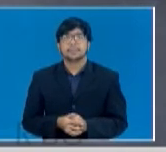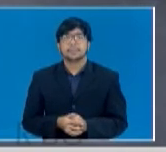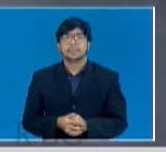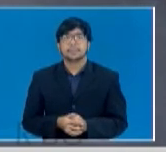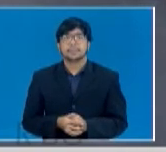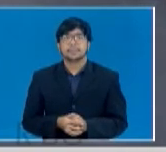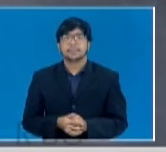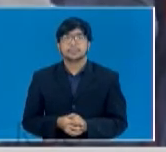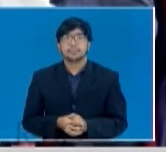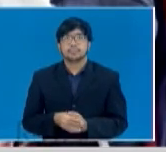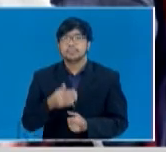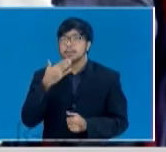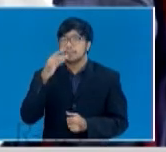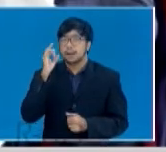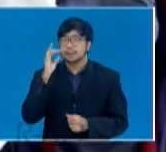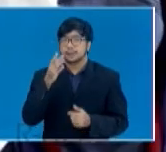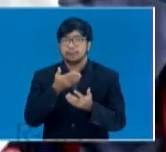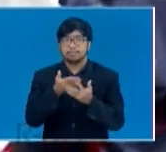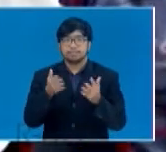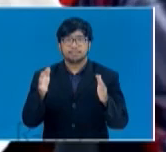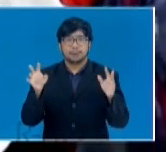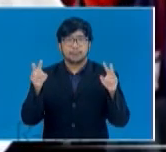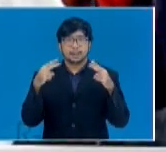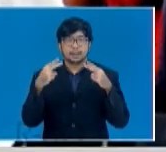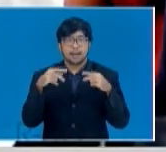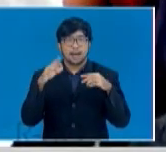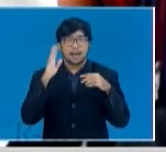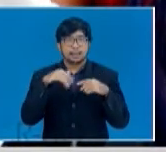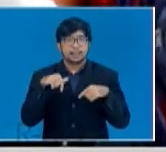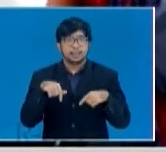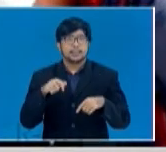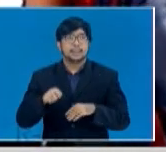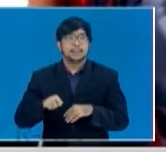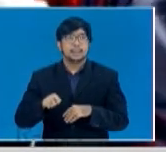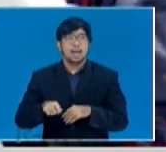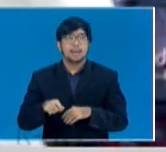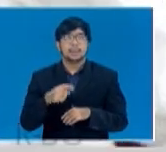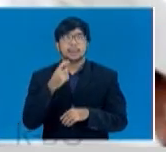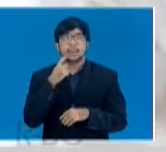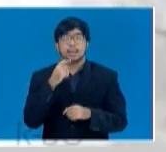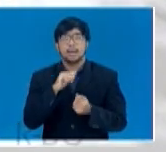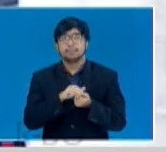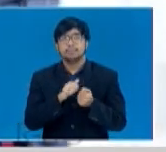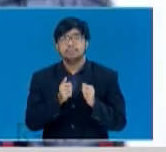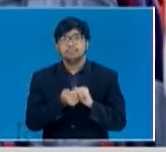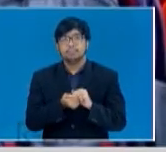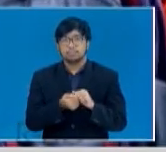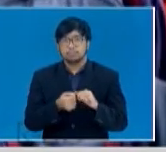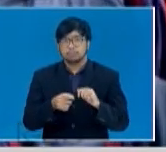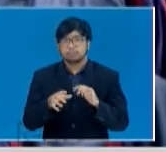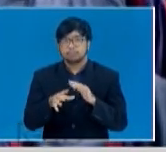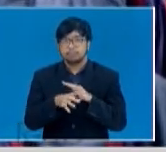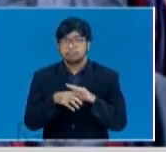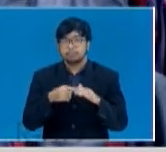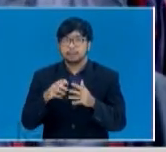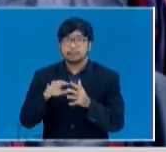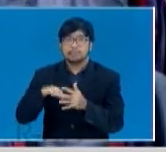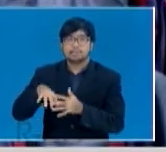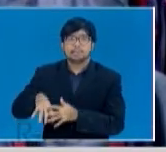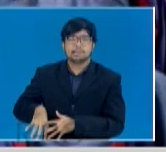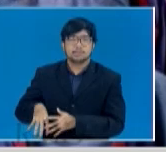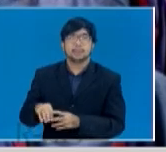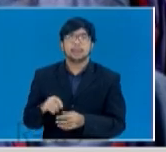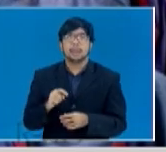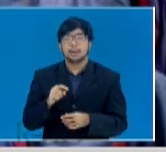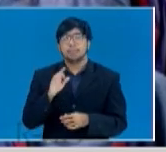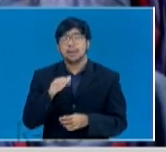Ya, selamat siang Stephanie Wilson dan juga pemirsa. Saat ini persidangan untuk terdakwa obstruction of justice Hendra Kurniawan dan juga Agus Nurpatria masih berlangsung di ruang sidang